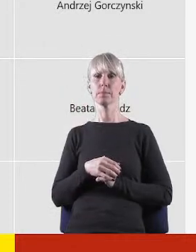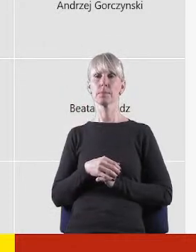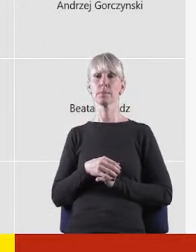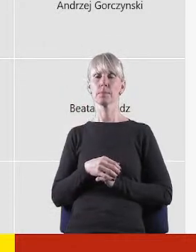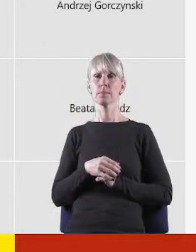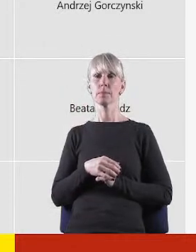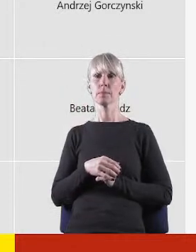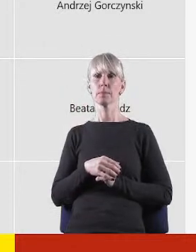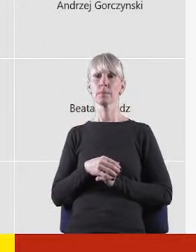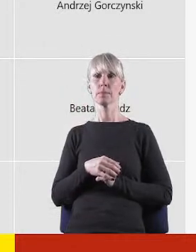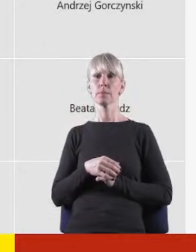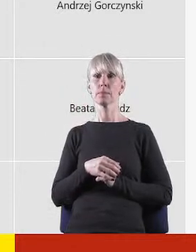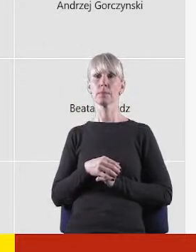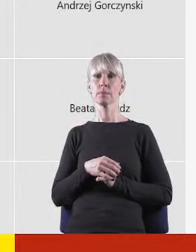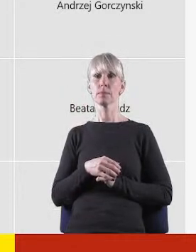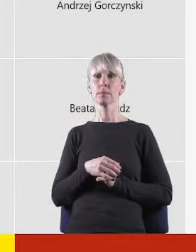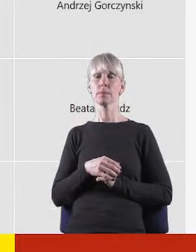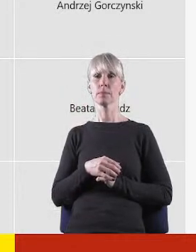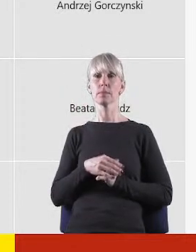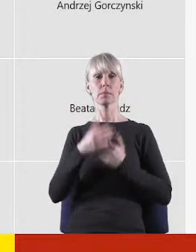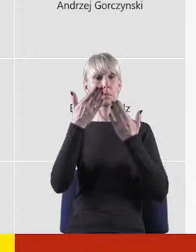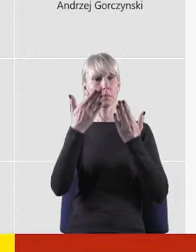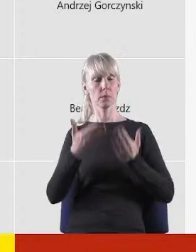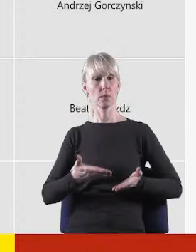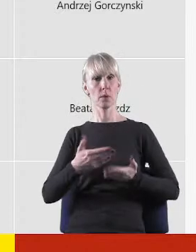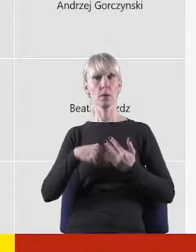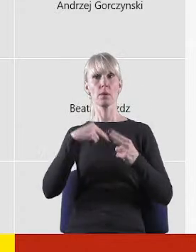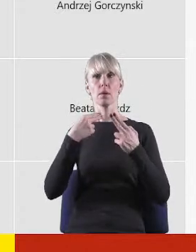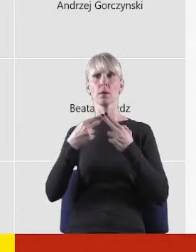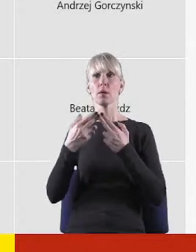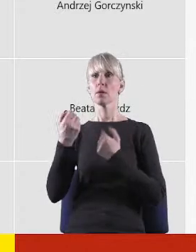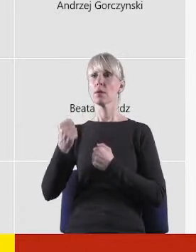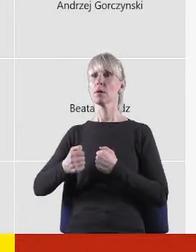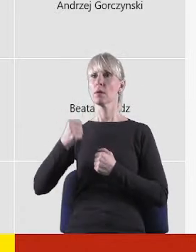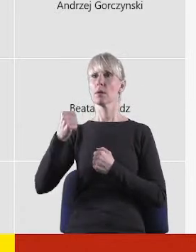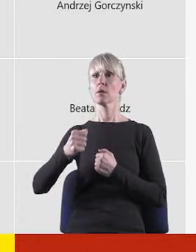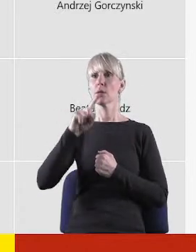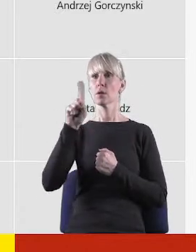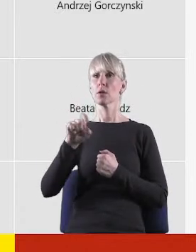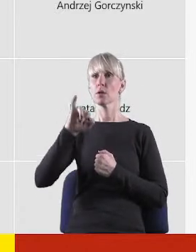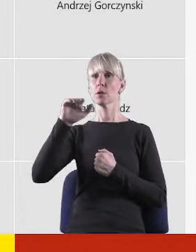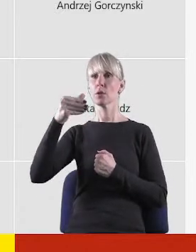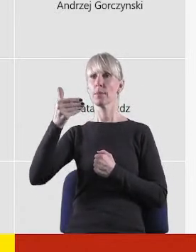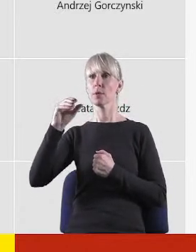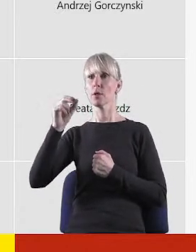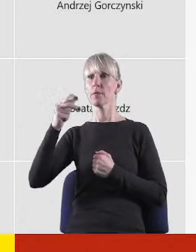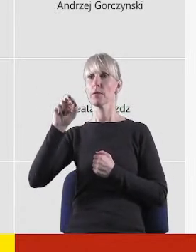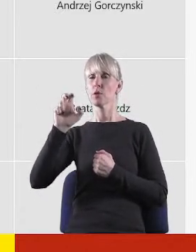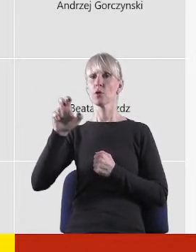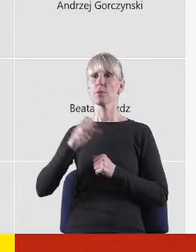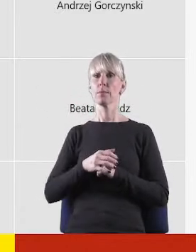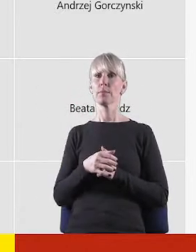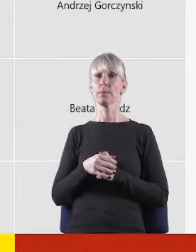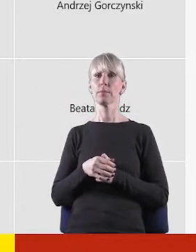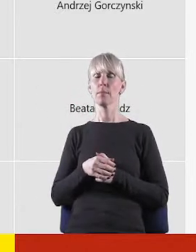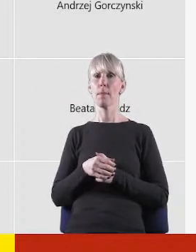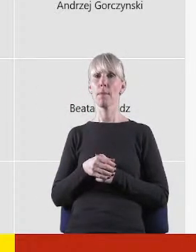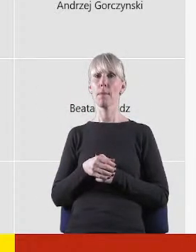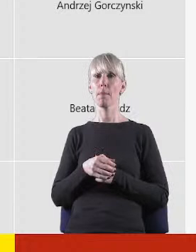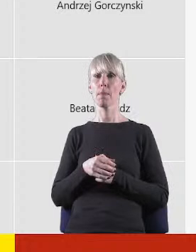Jeżeli mogę, panie przewodniczący. Panie skarbniku, za chwileczkę jeszcze pani radna Bożena Ziemniewicz. Proszę bardzo, pani radna.